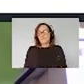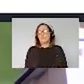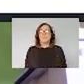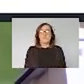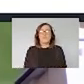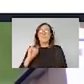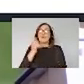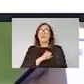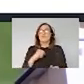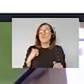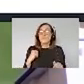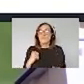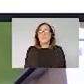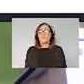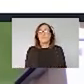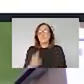Jak się